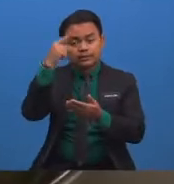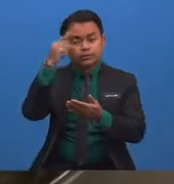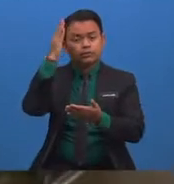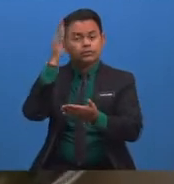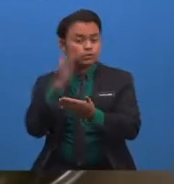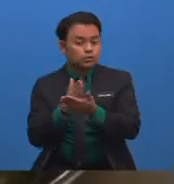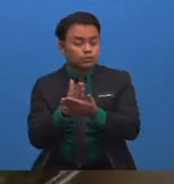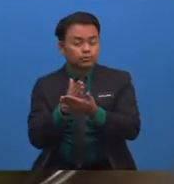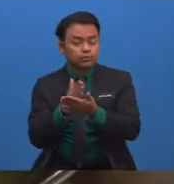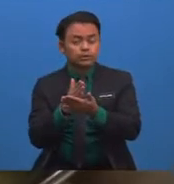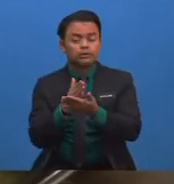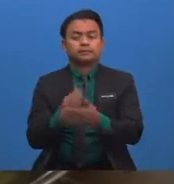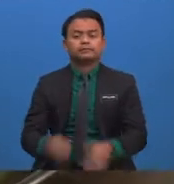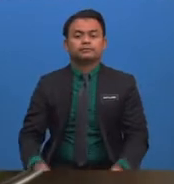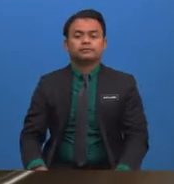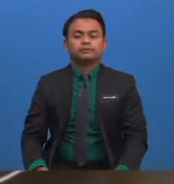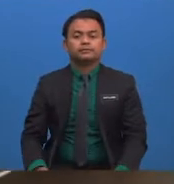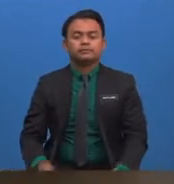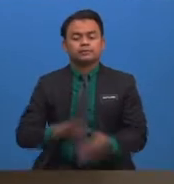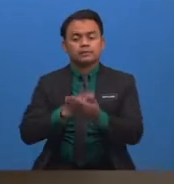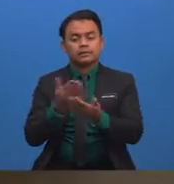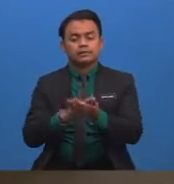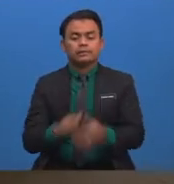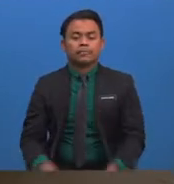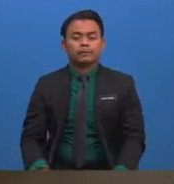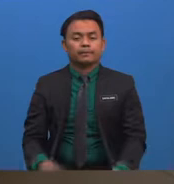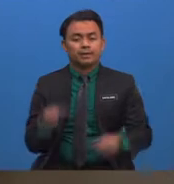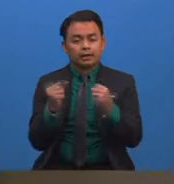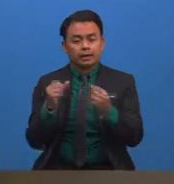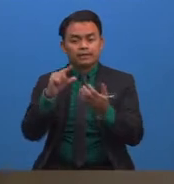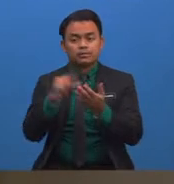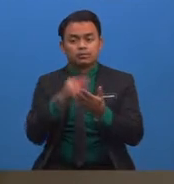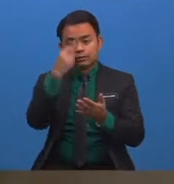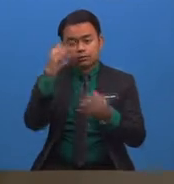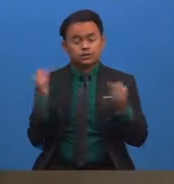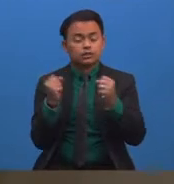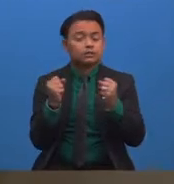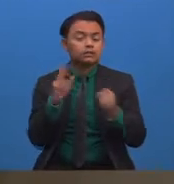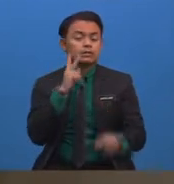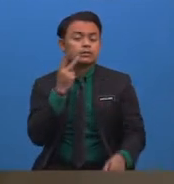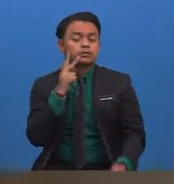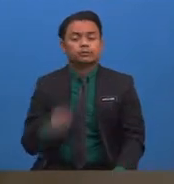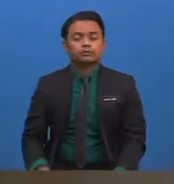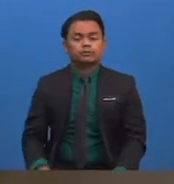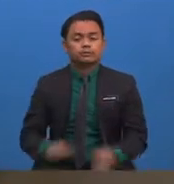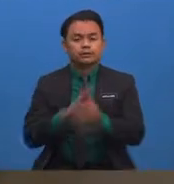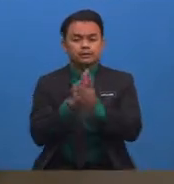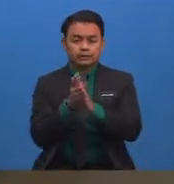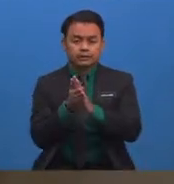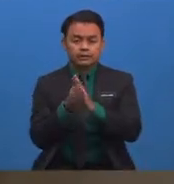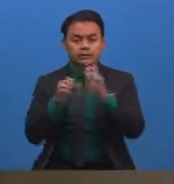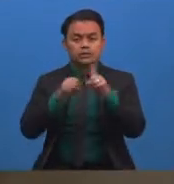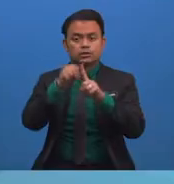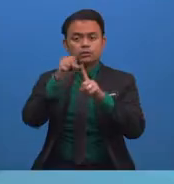sayur. Ais yang digunakan akan menyejukkan sayur-sayuran, oleh itu suhu panas akan